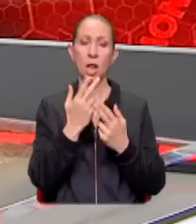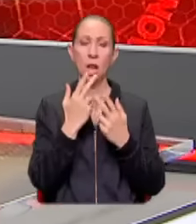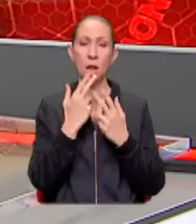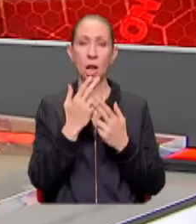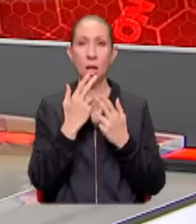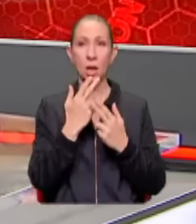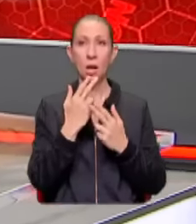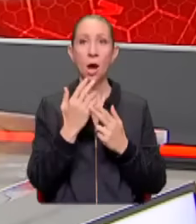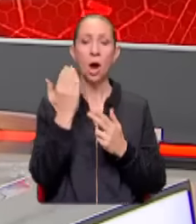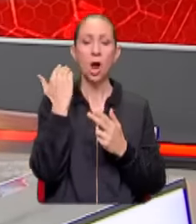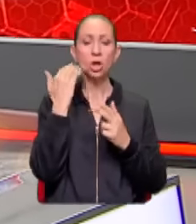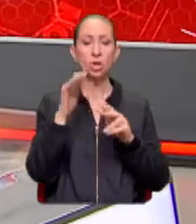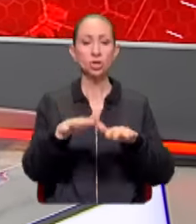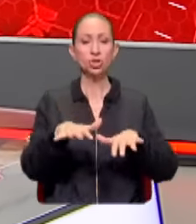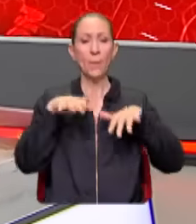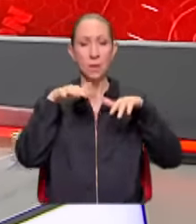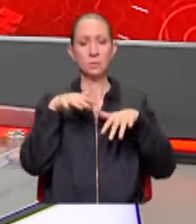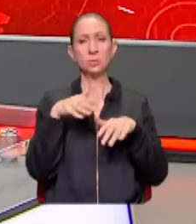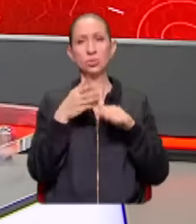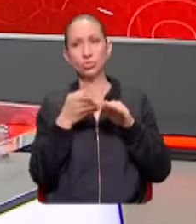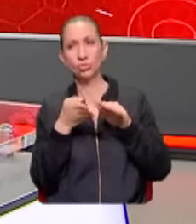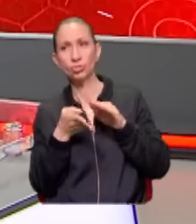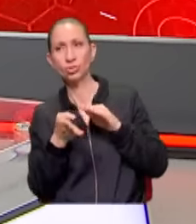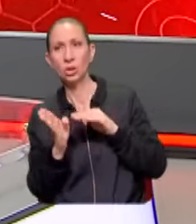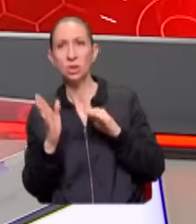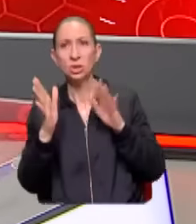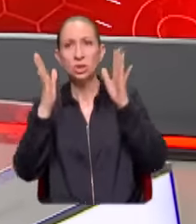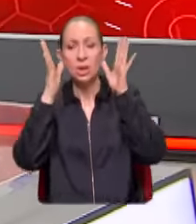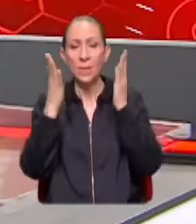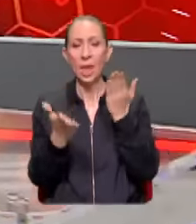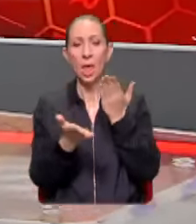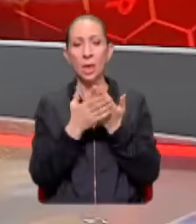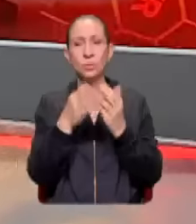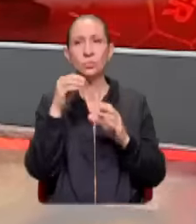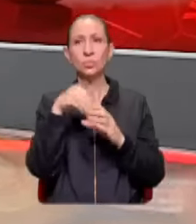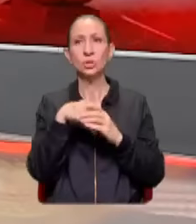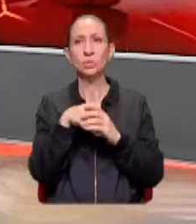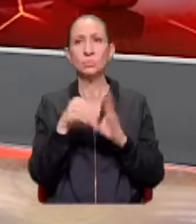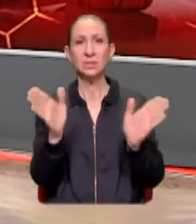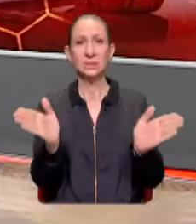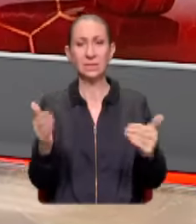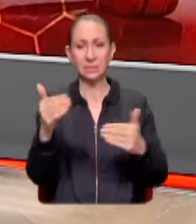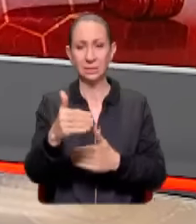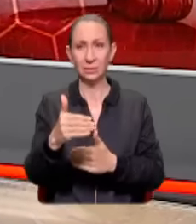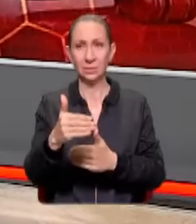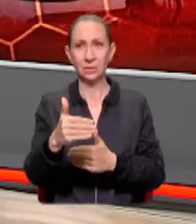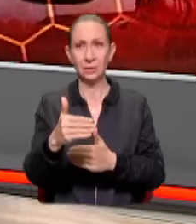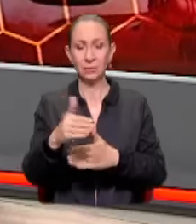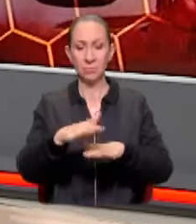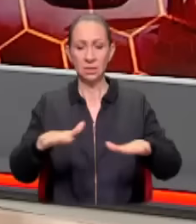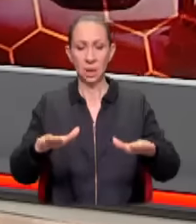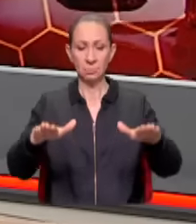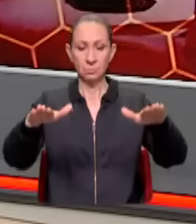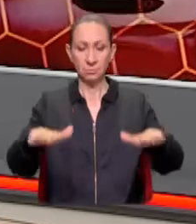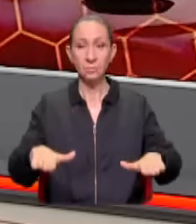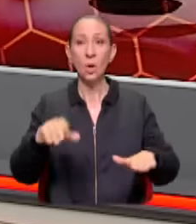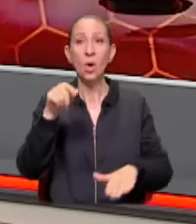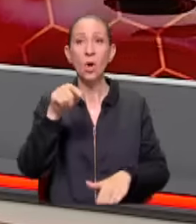Arkadan cemaat dışarı çıkacak. Camiye yardım için bir masa konmuş.